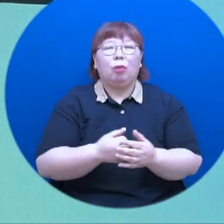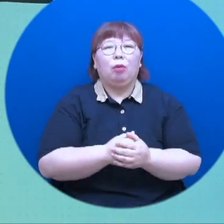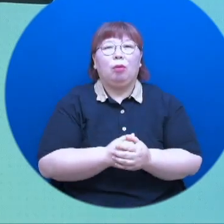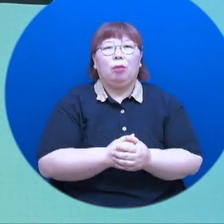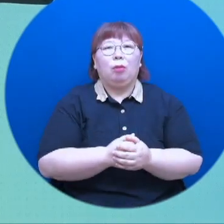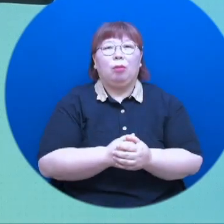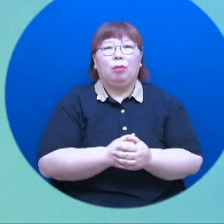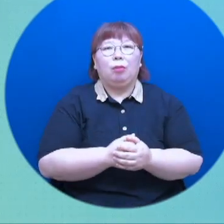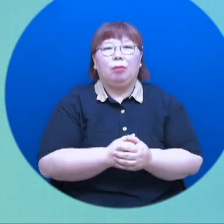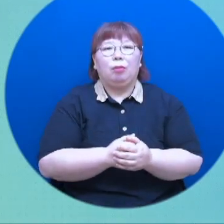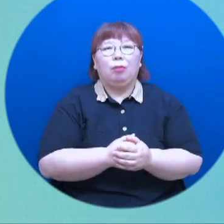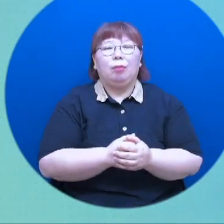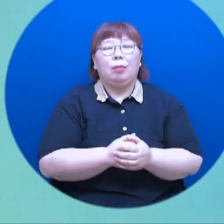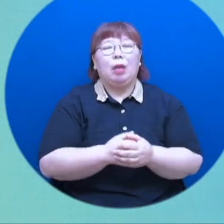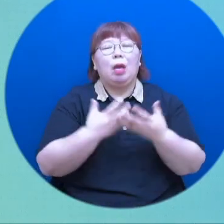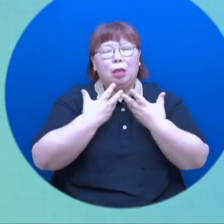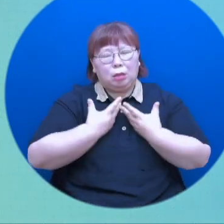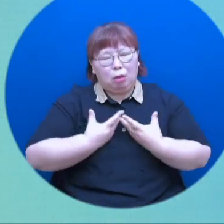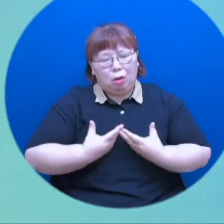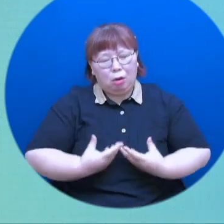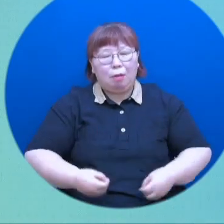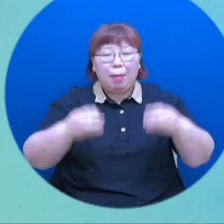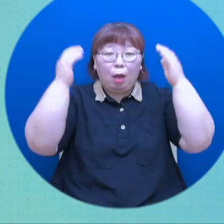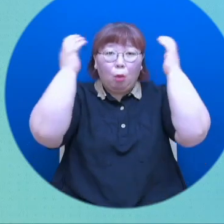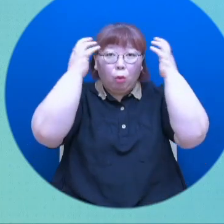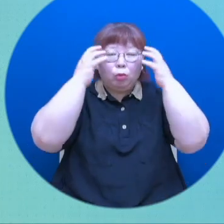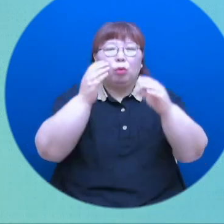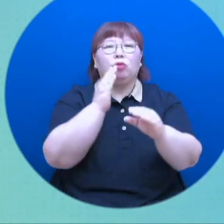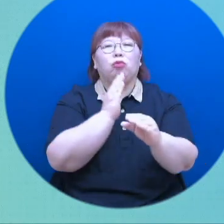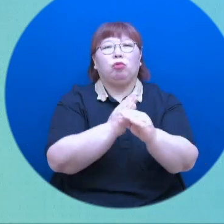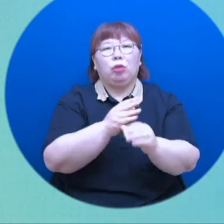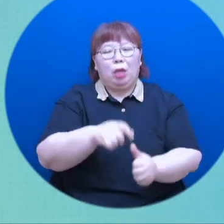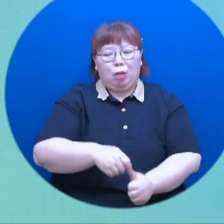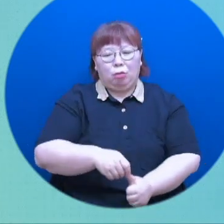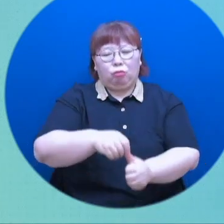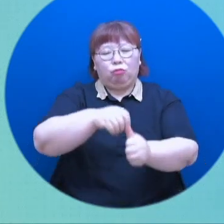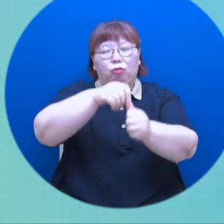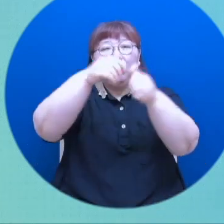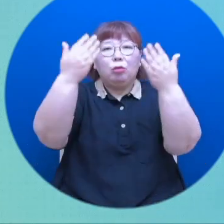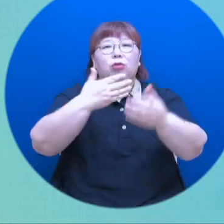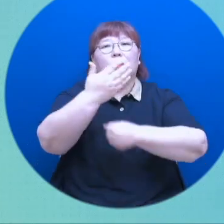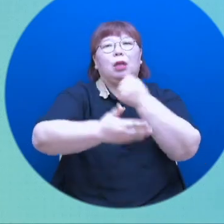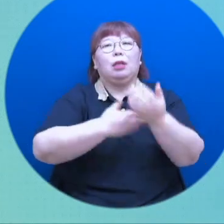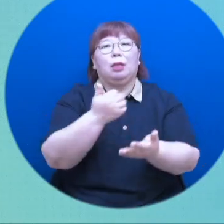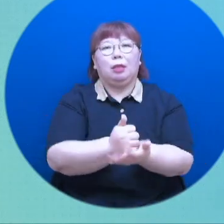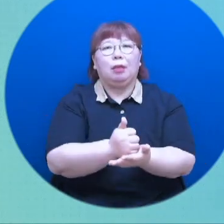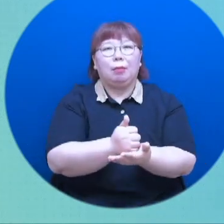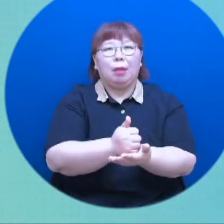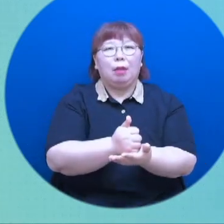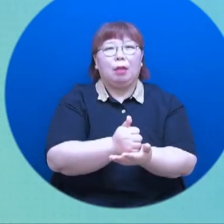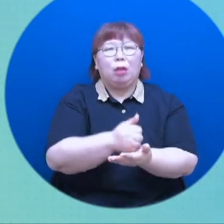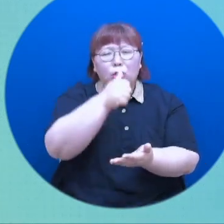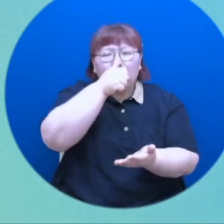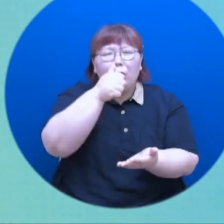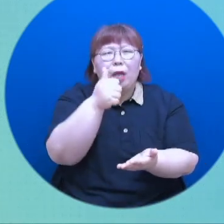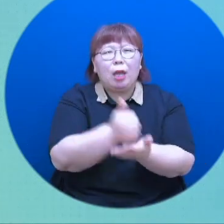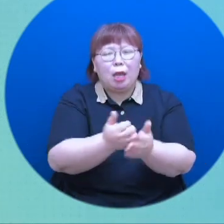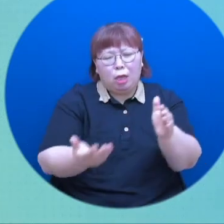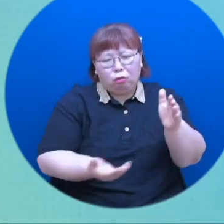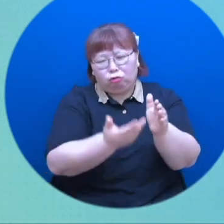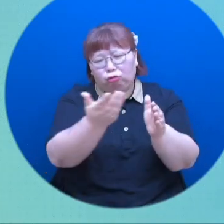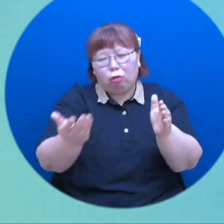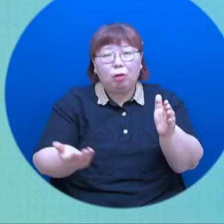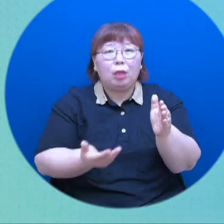수렁이, 절망의 고통 가운데서 끌어 올려주시는 하나님 맞습니다. 죄의 구덩이에서